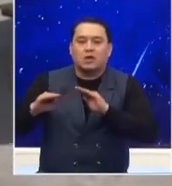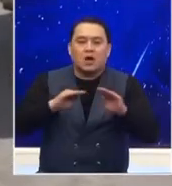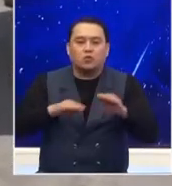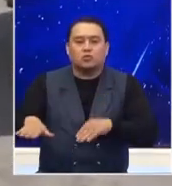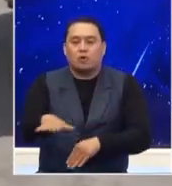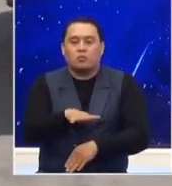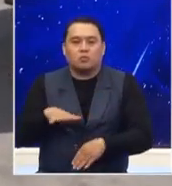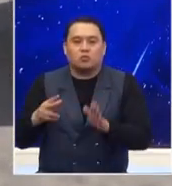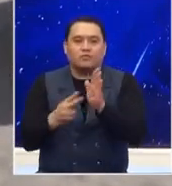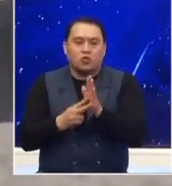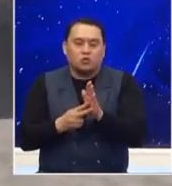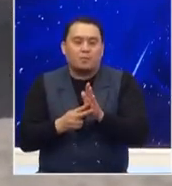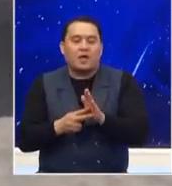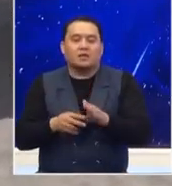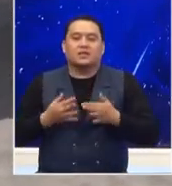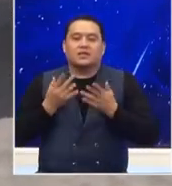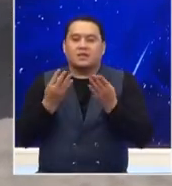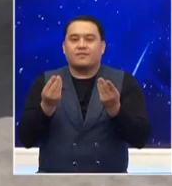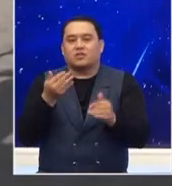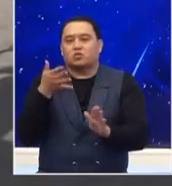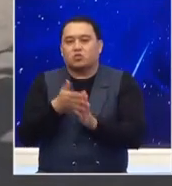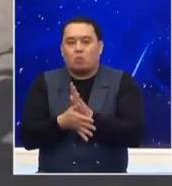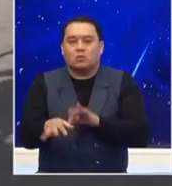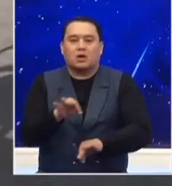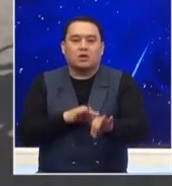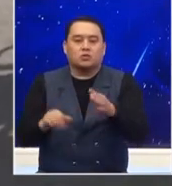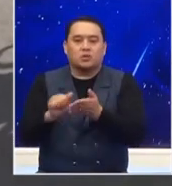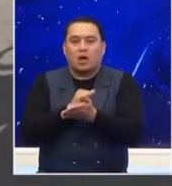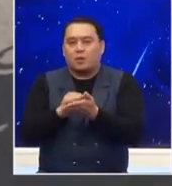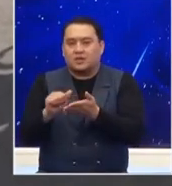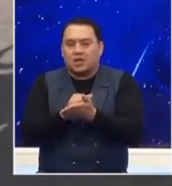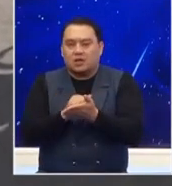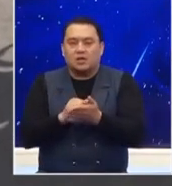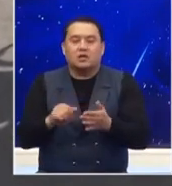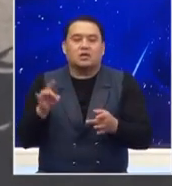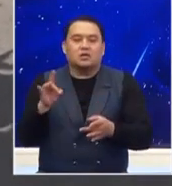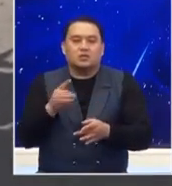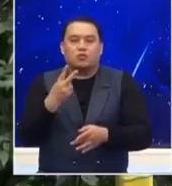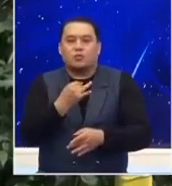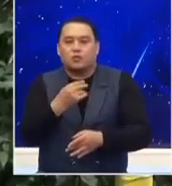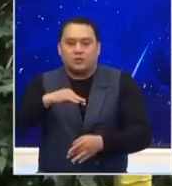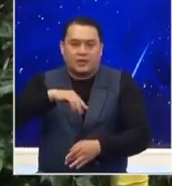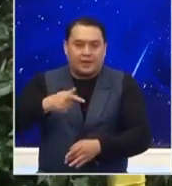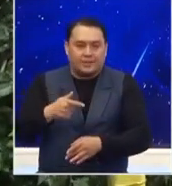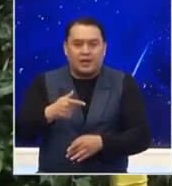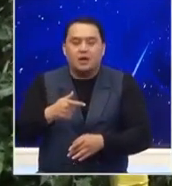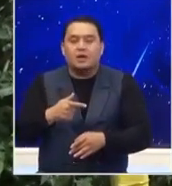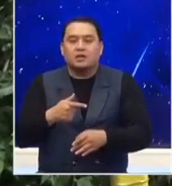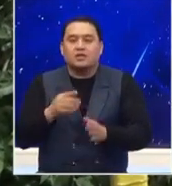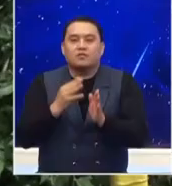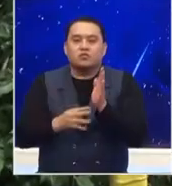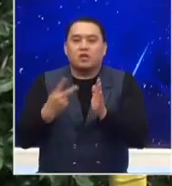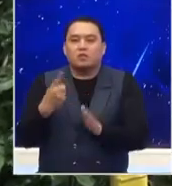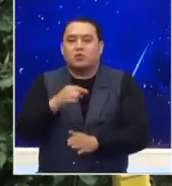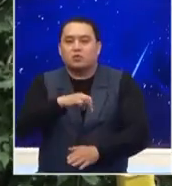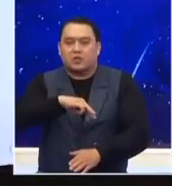пляжа номер 8. Но это требует финансовых затрат на проектно-сметную документацию в размере 2 миллионов тенге. Кроме того, 91